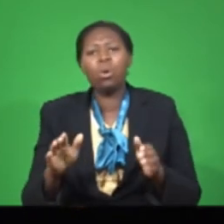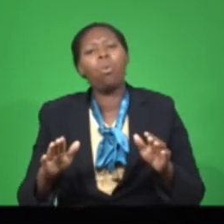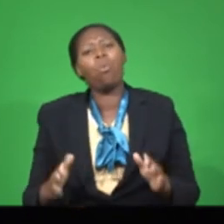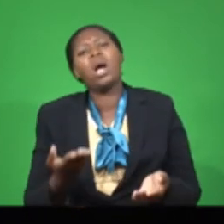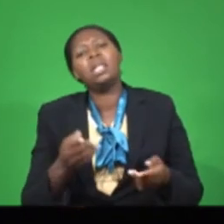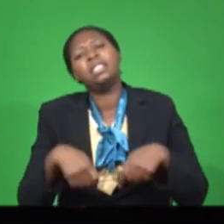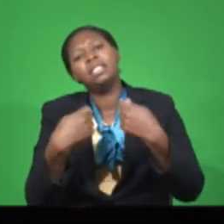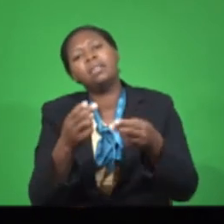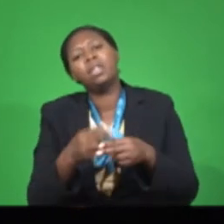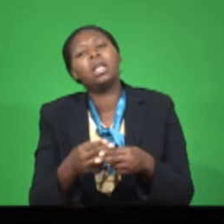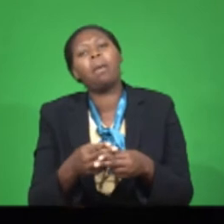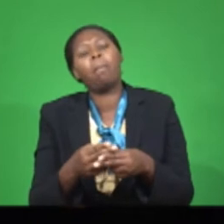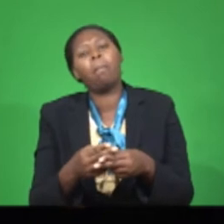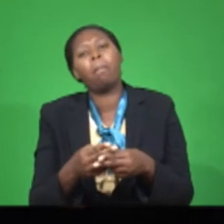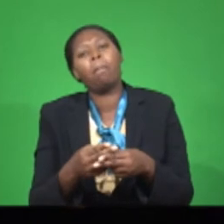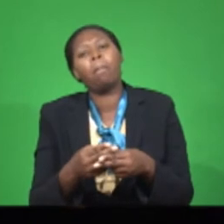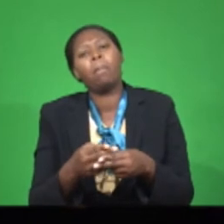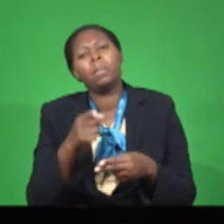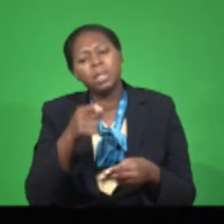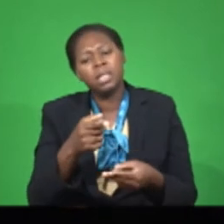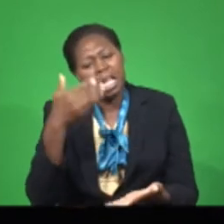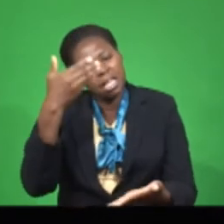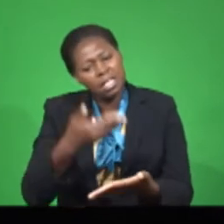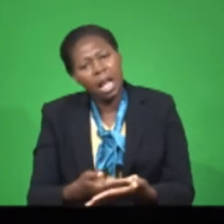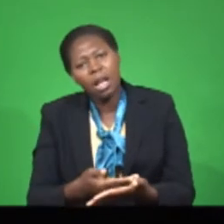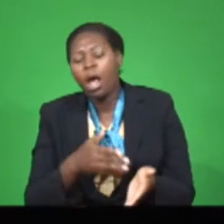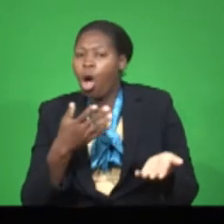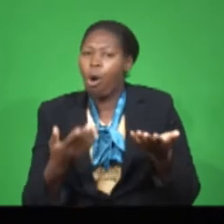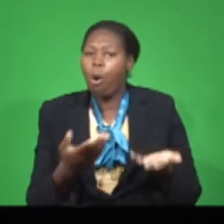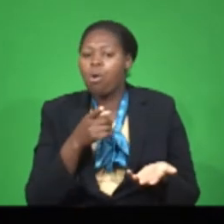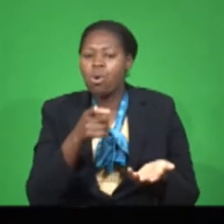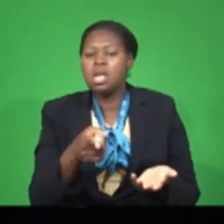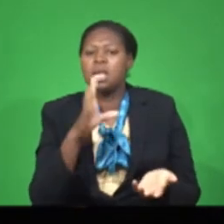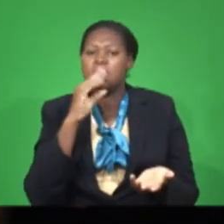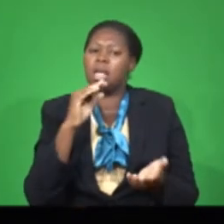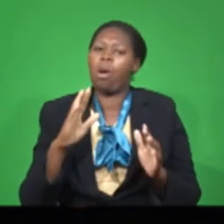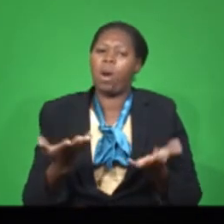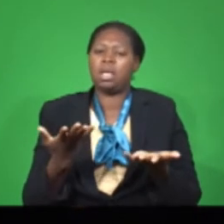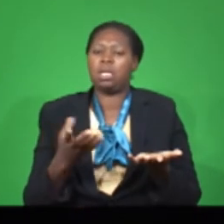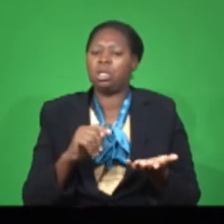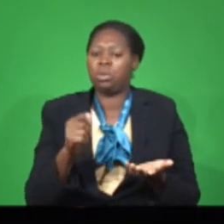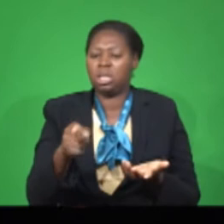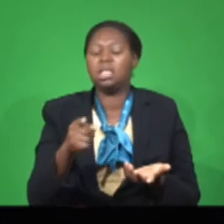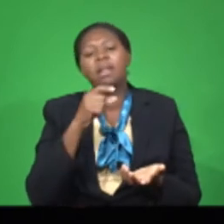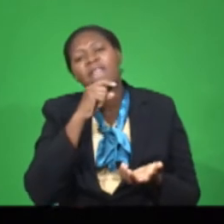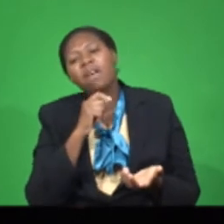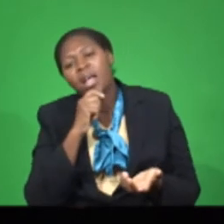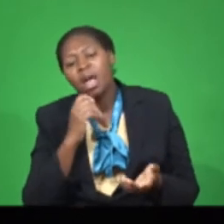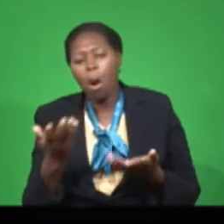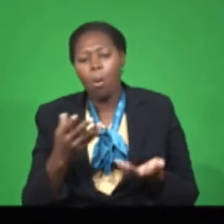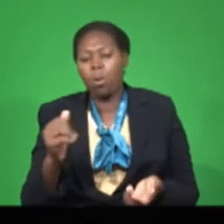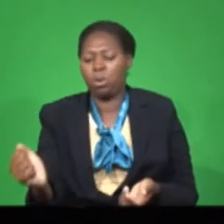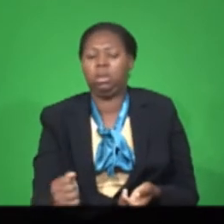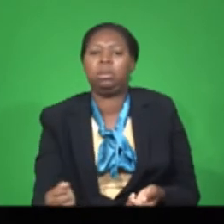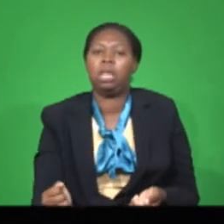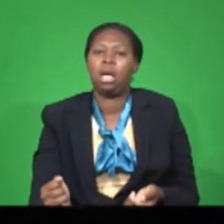ka. Mwusha wa muzuguru ka. Muzuguru mwusha wa mwuka. Asi baba wake. Va